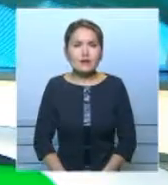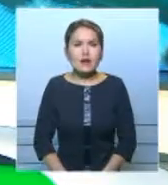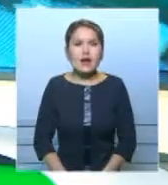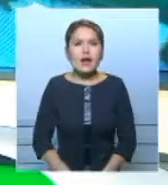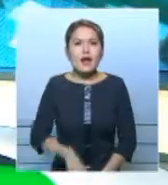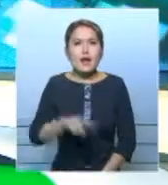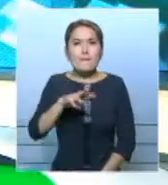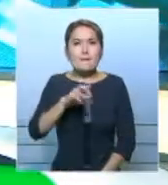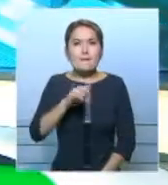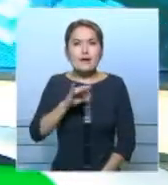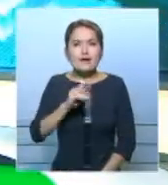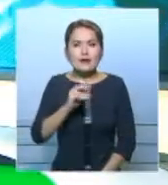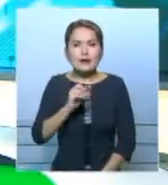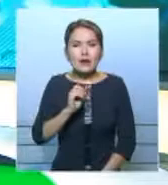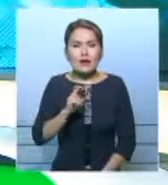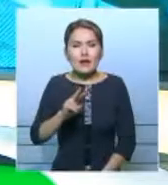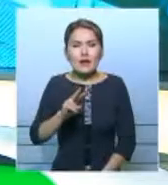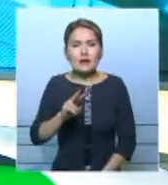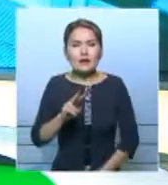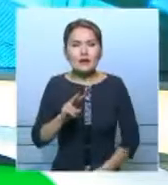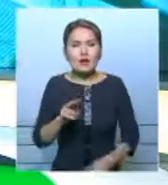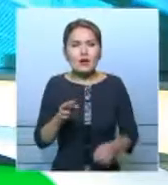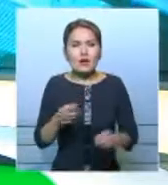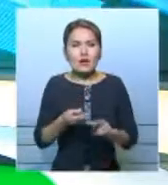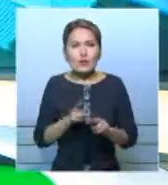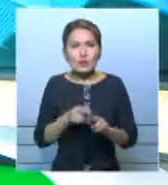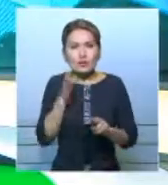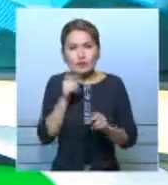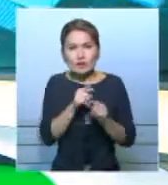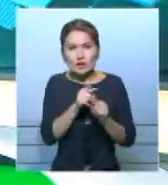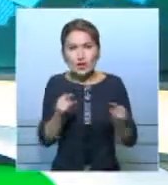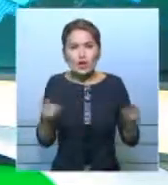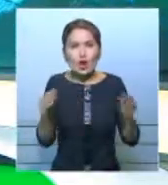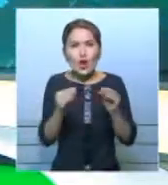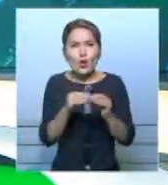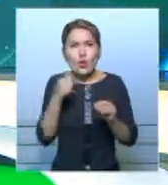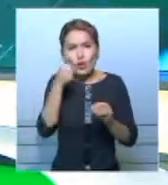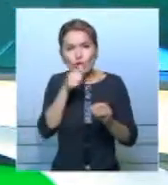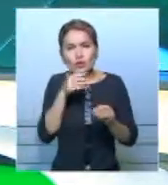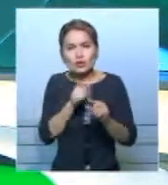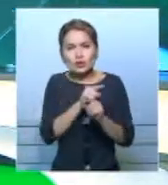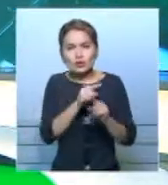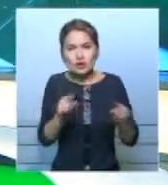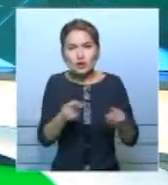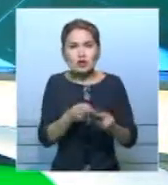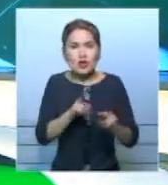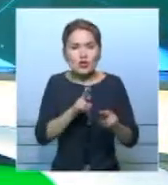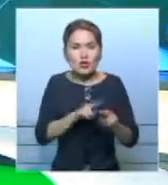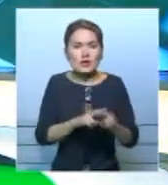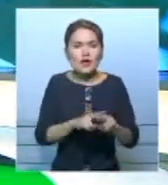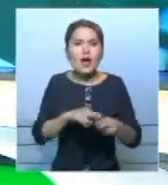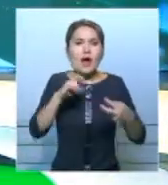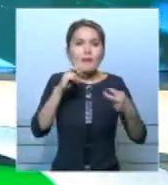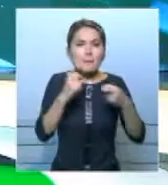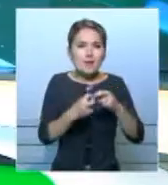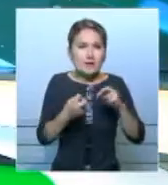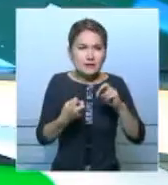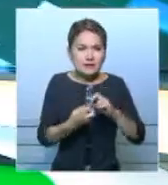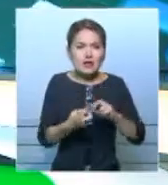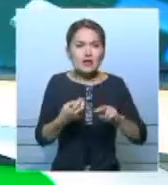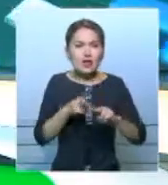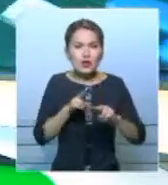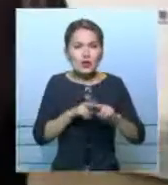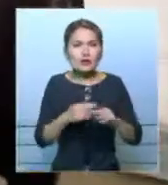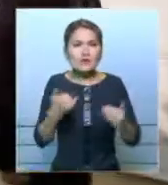Ангела Меркель билік басында отырған 10 жылдан астам уақыт ішінде бет-бебет келген ең күрделі мәселелердің бірі мигранттарға қатысты